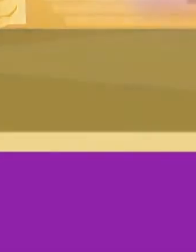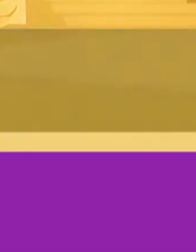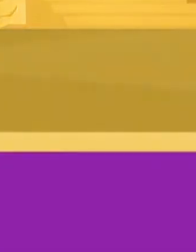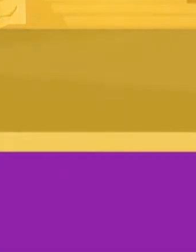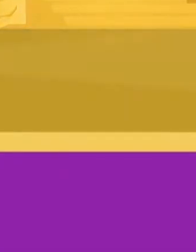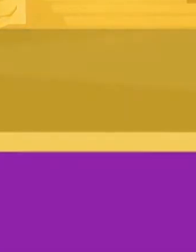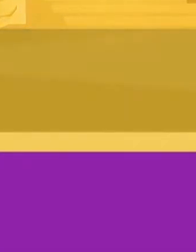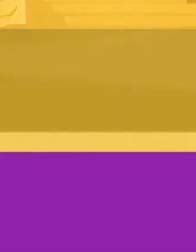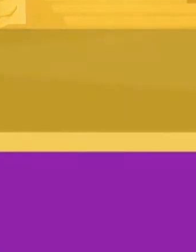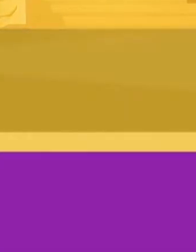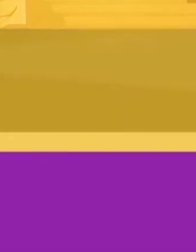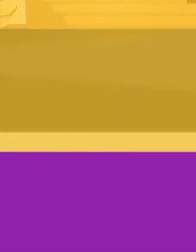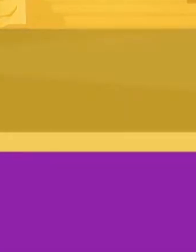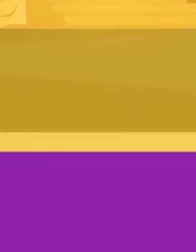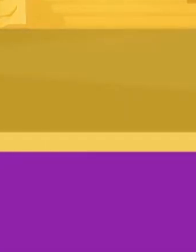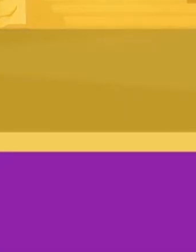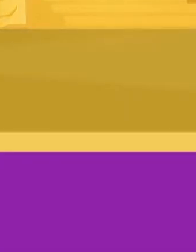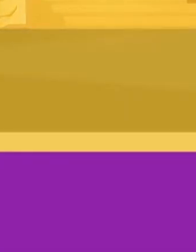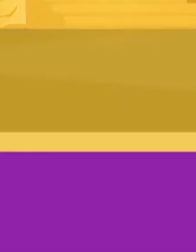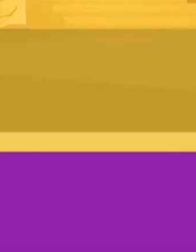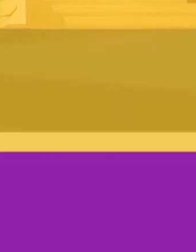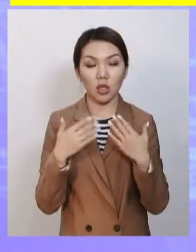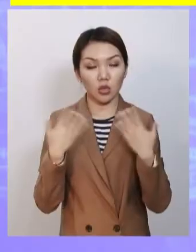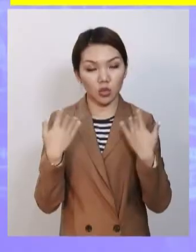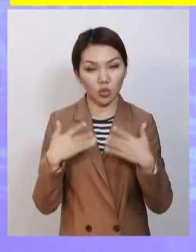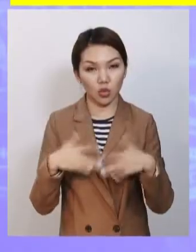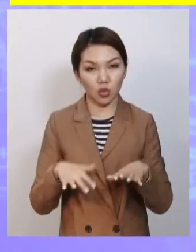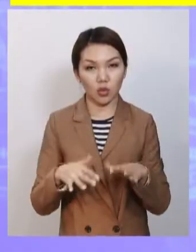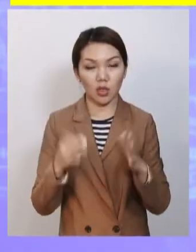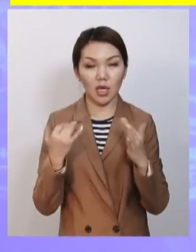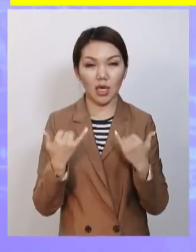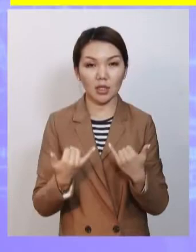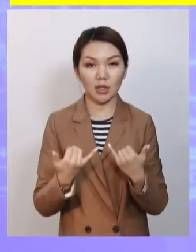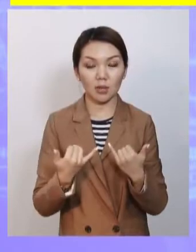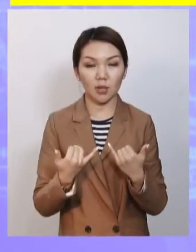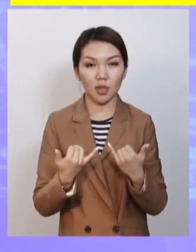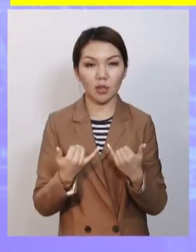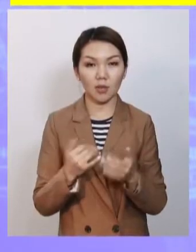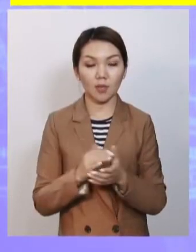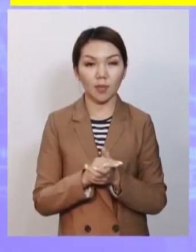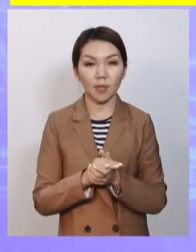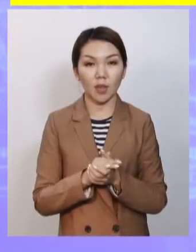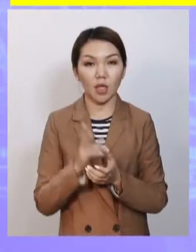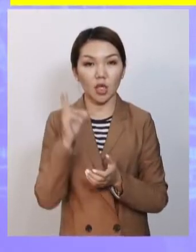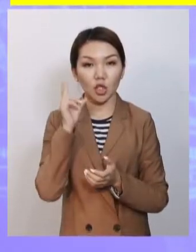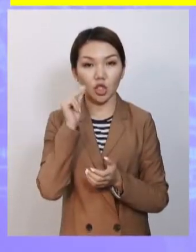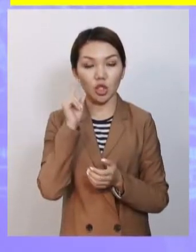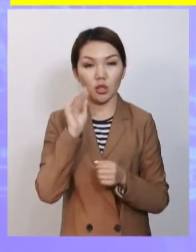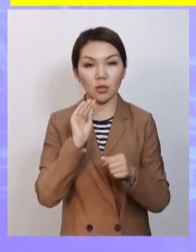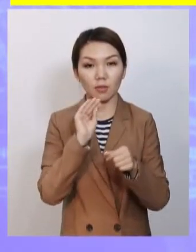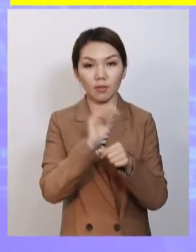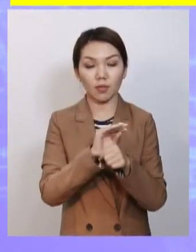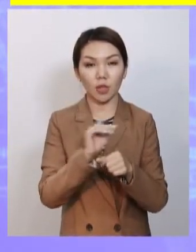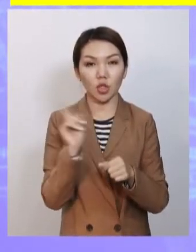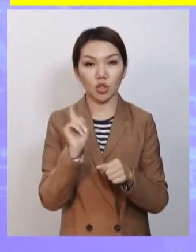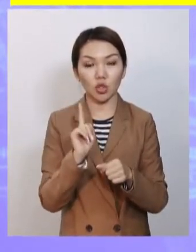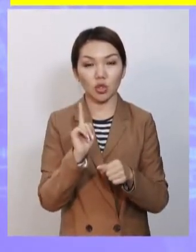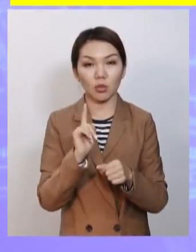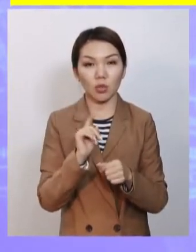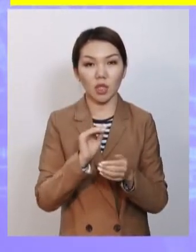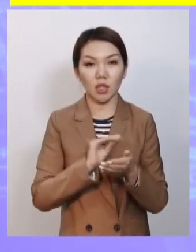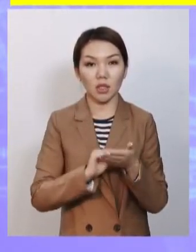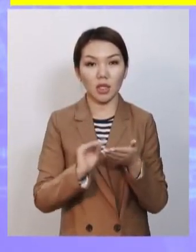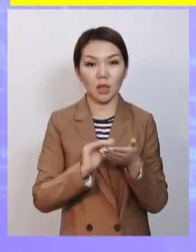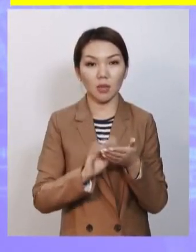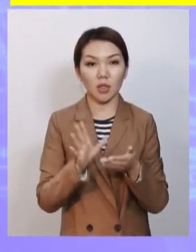день amarok вставьте числа так чтобы запись стала